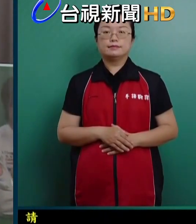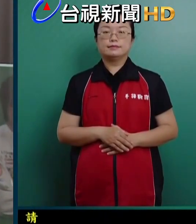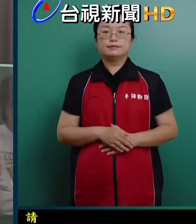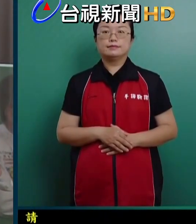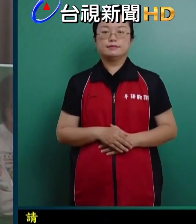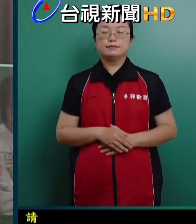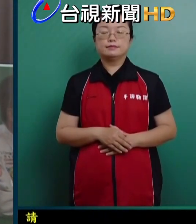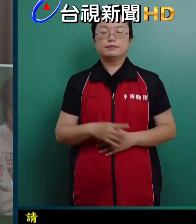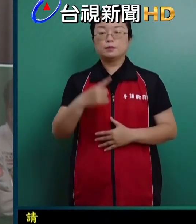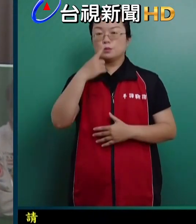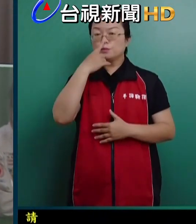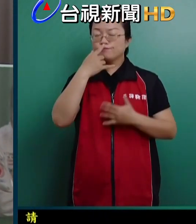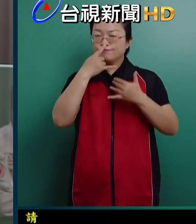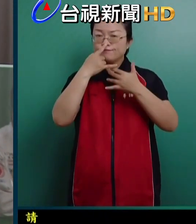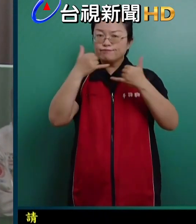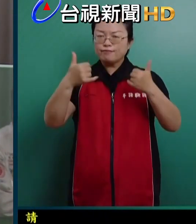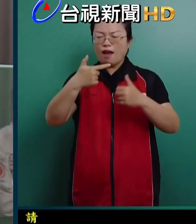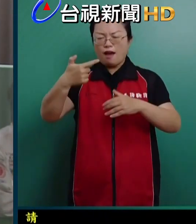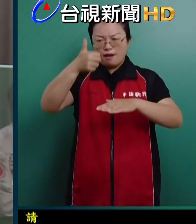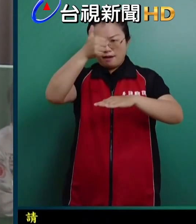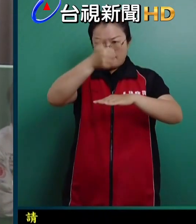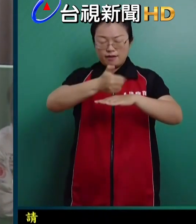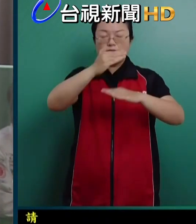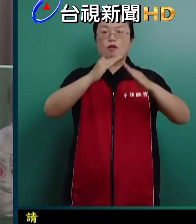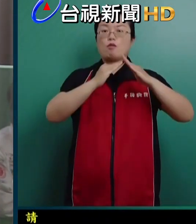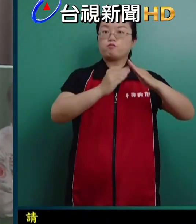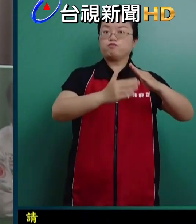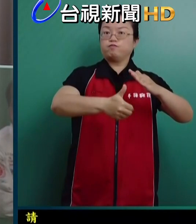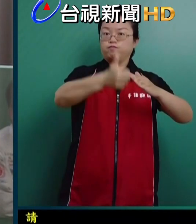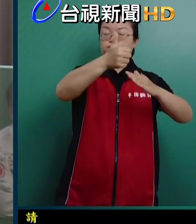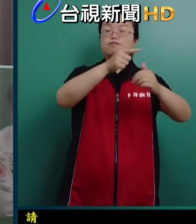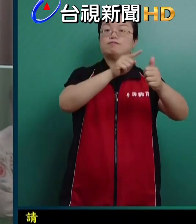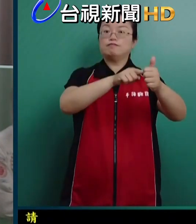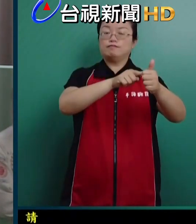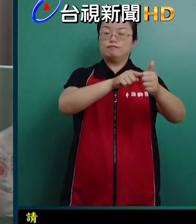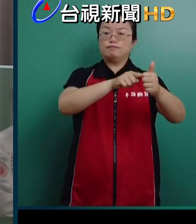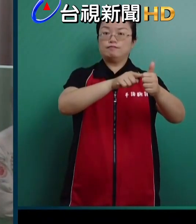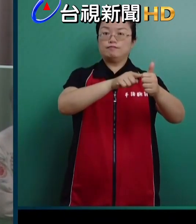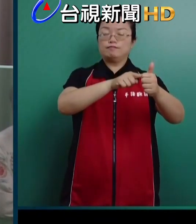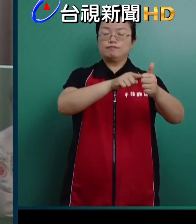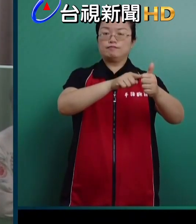我们很感谢齁，那个我们的市长齁，他也是